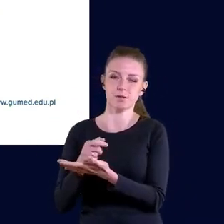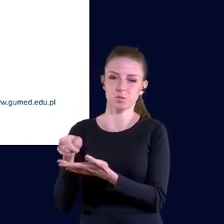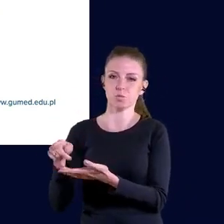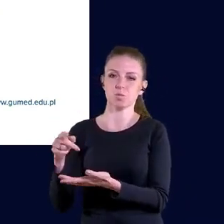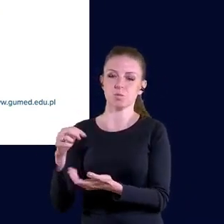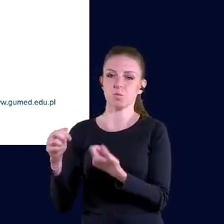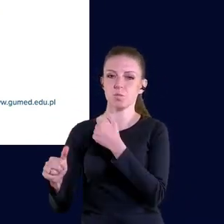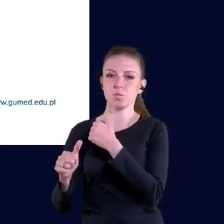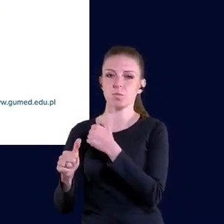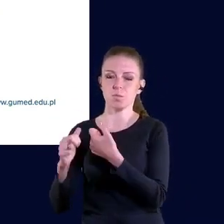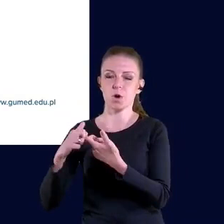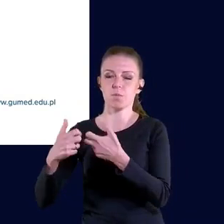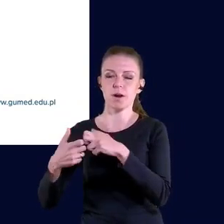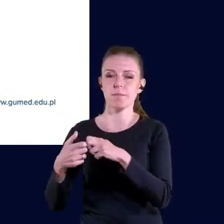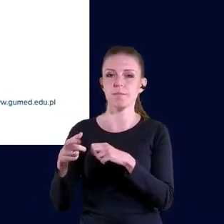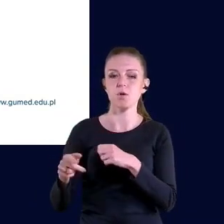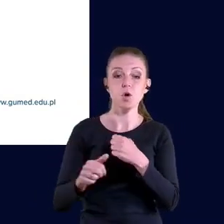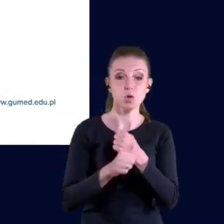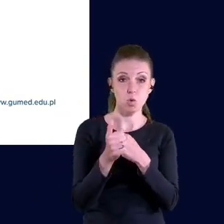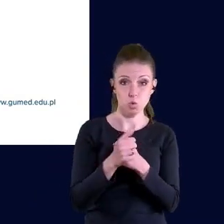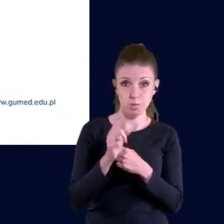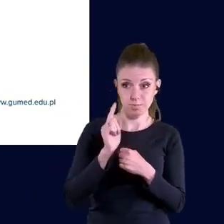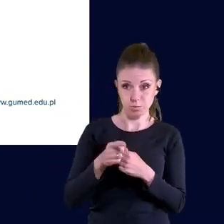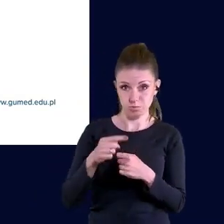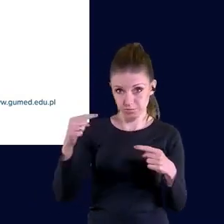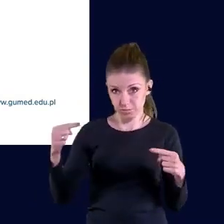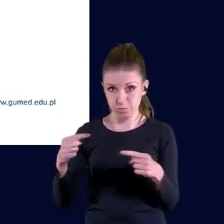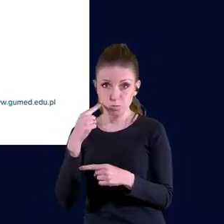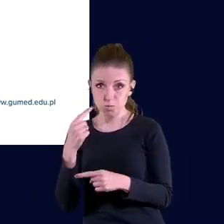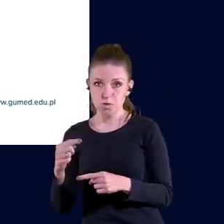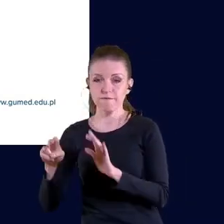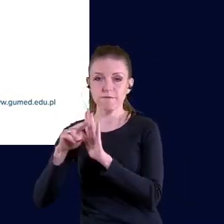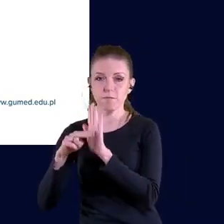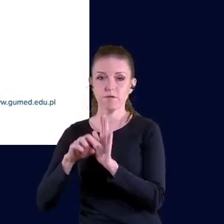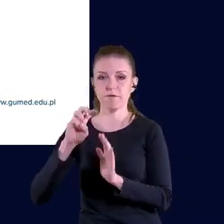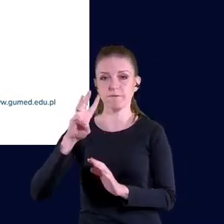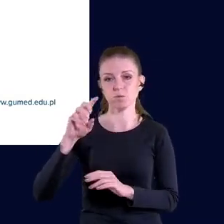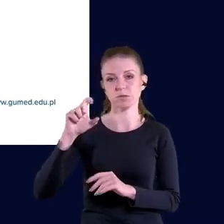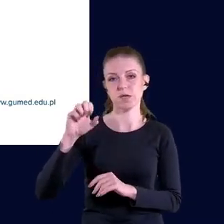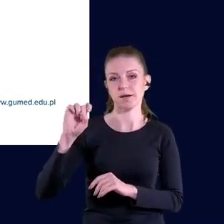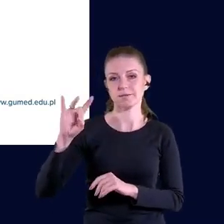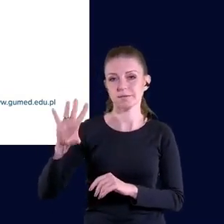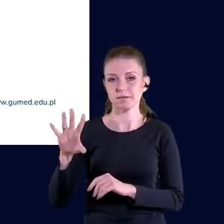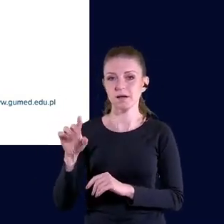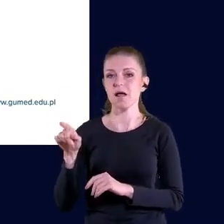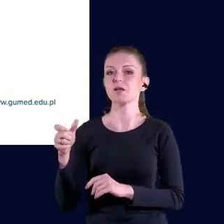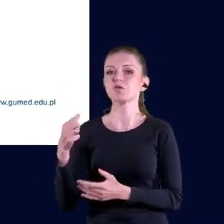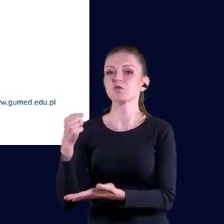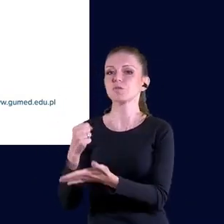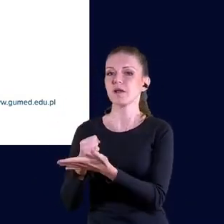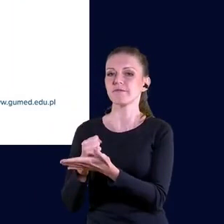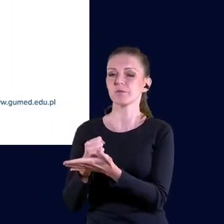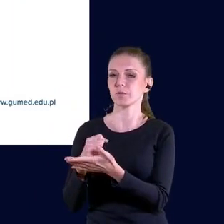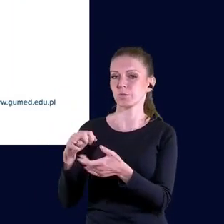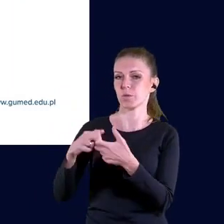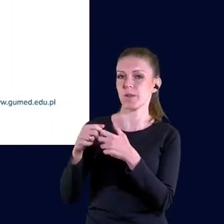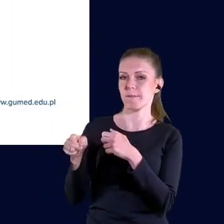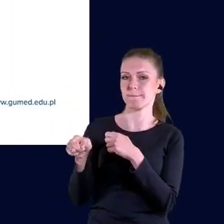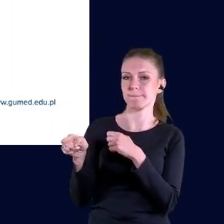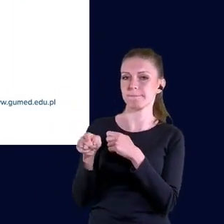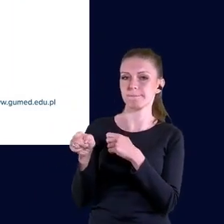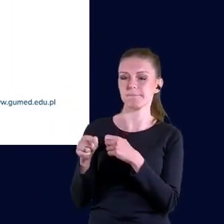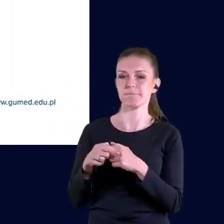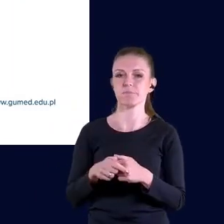dokumentów do standardów kg zakłada też czasami albo też często